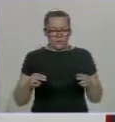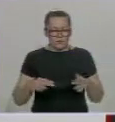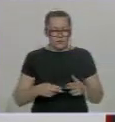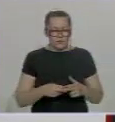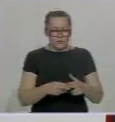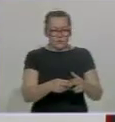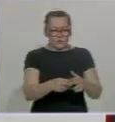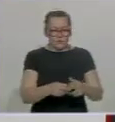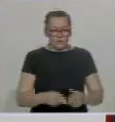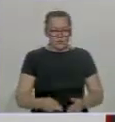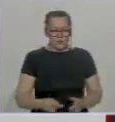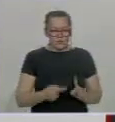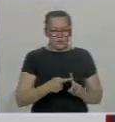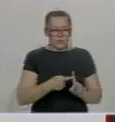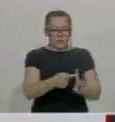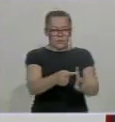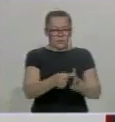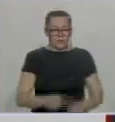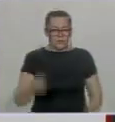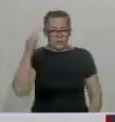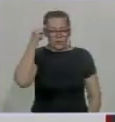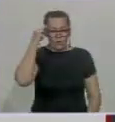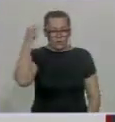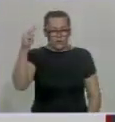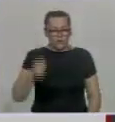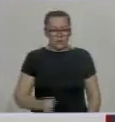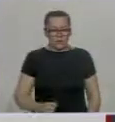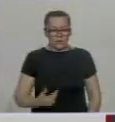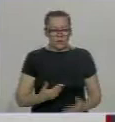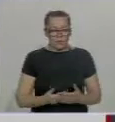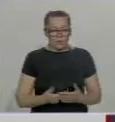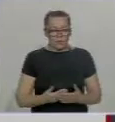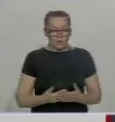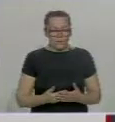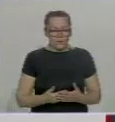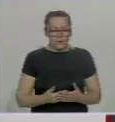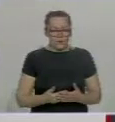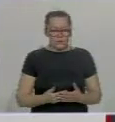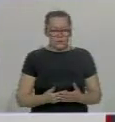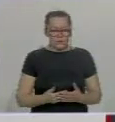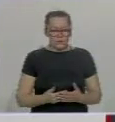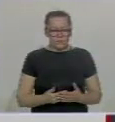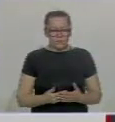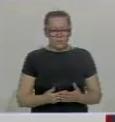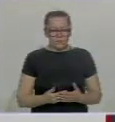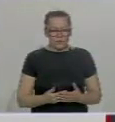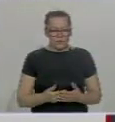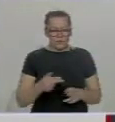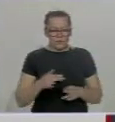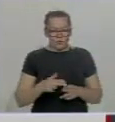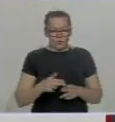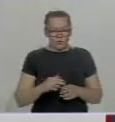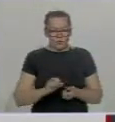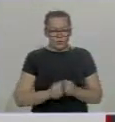un argument sau o soluție pentru a putea atrage medici și asistenți medicali